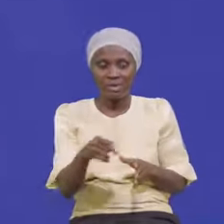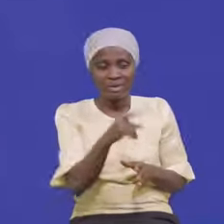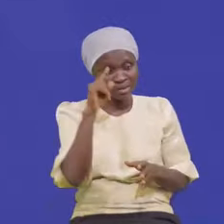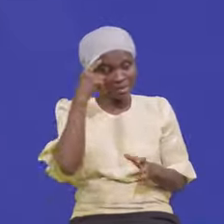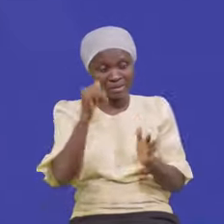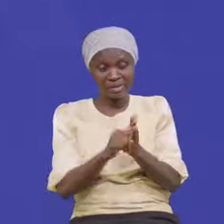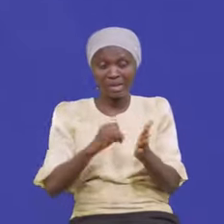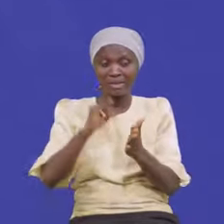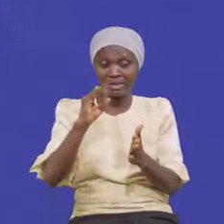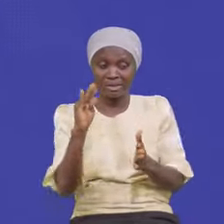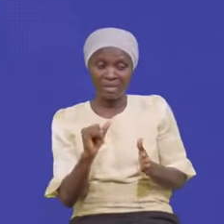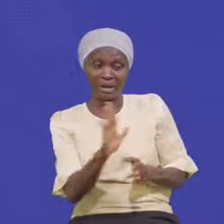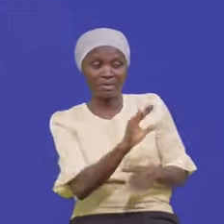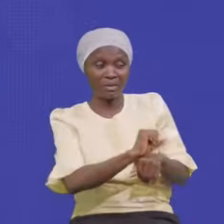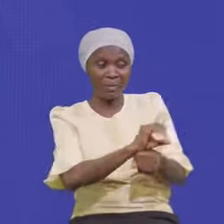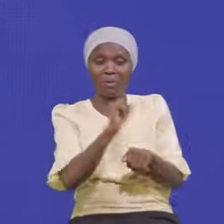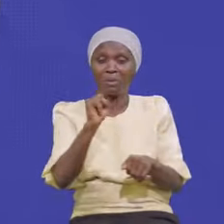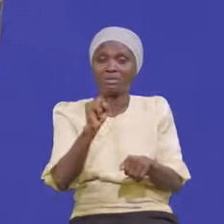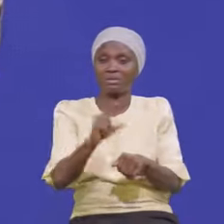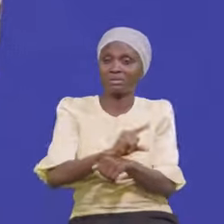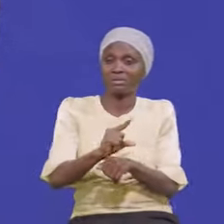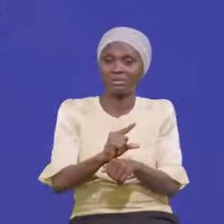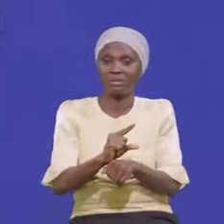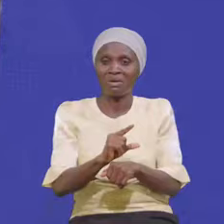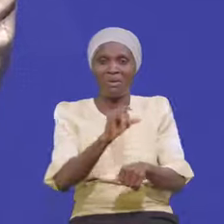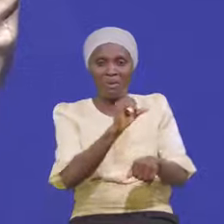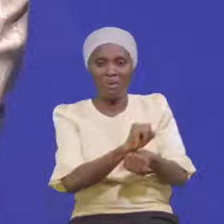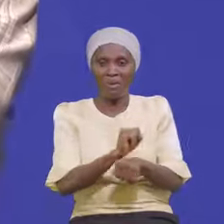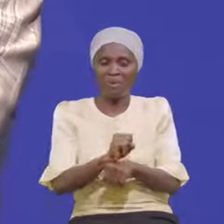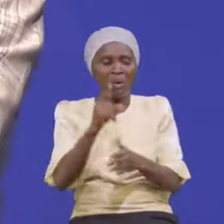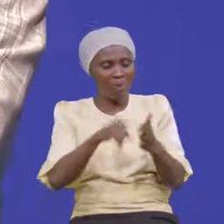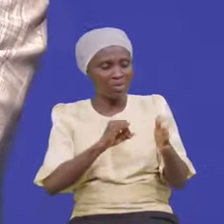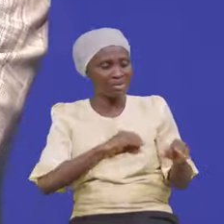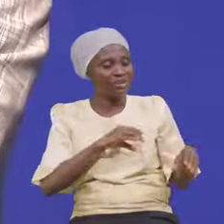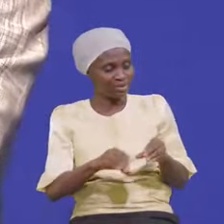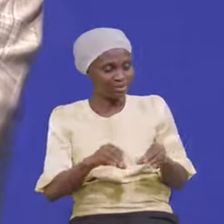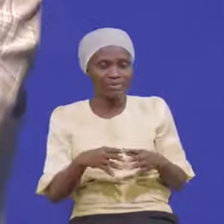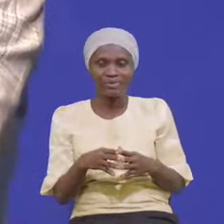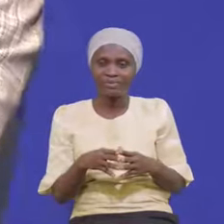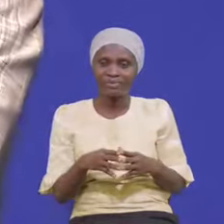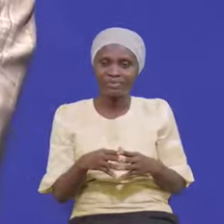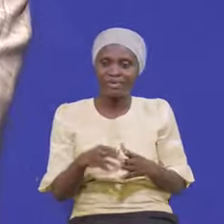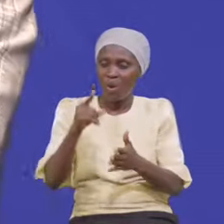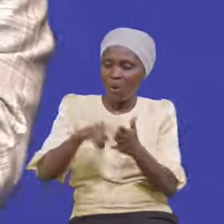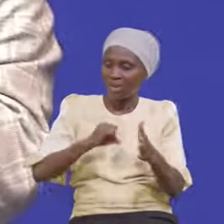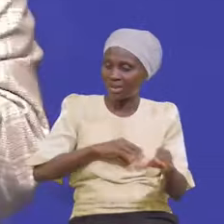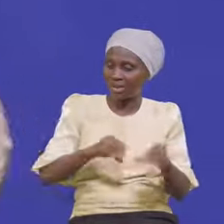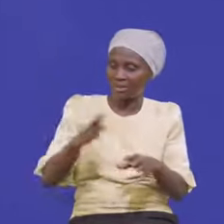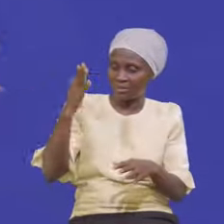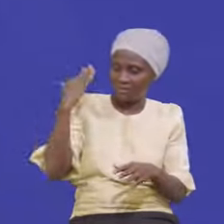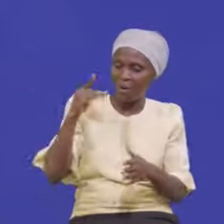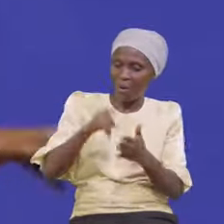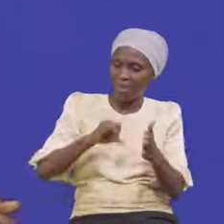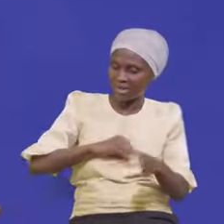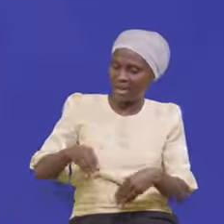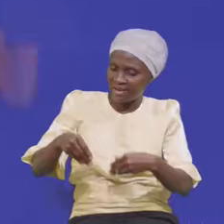by works. అది పనుల ద్వారా సంపాదించాలనుకుంటారు. What I do. నేను చేసే దాన్ని బట్టి. What I give. నేను ఇచ్చే దాన్ని బట్టి.